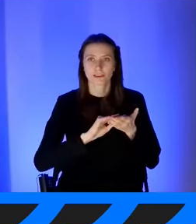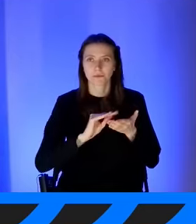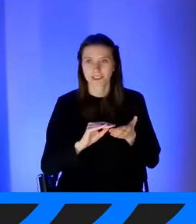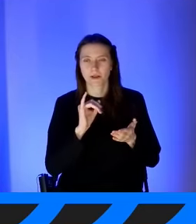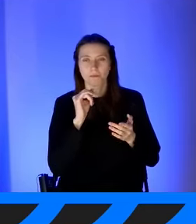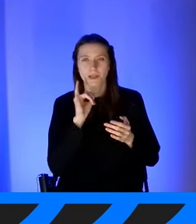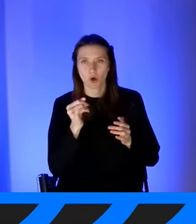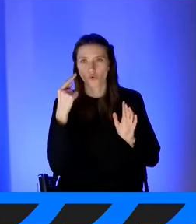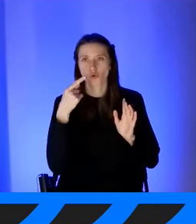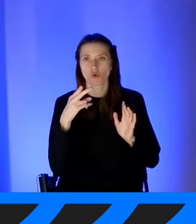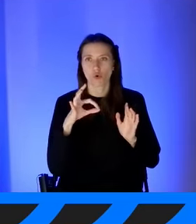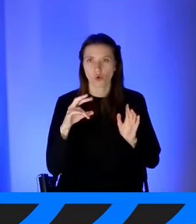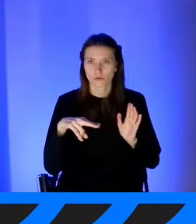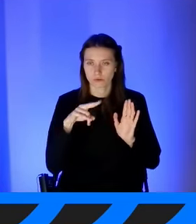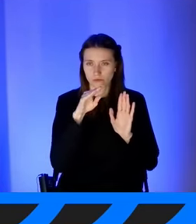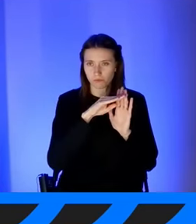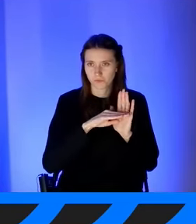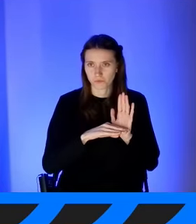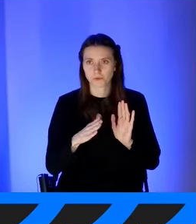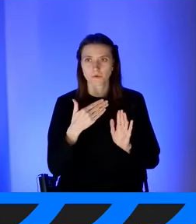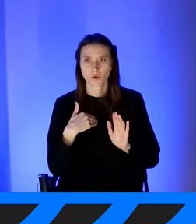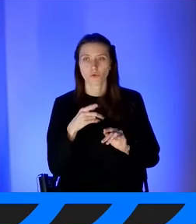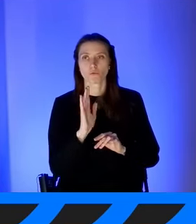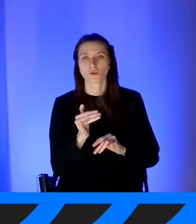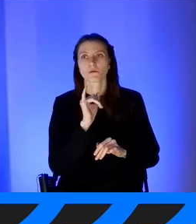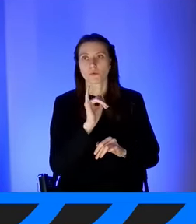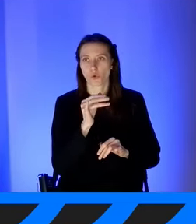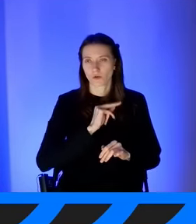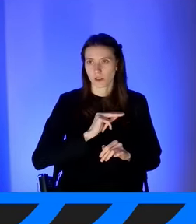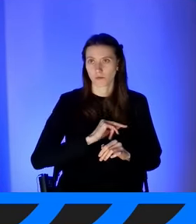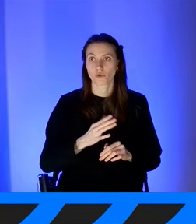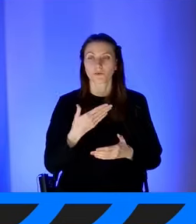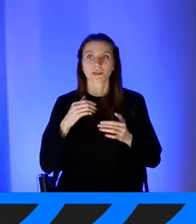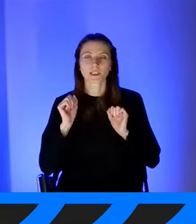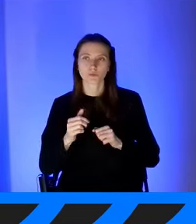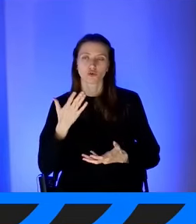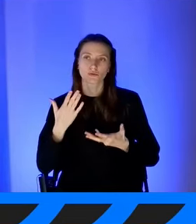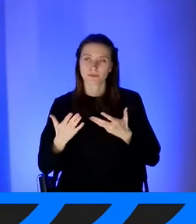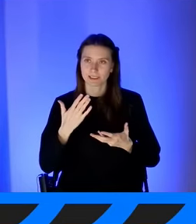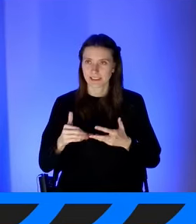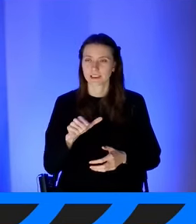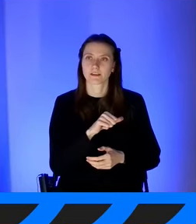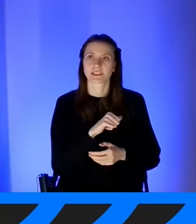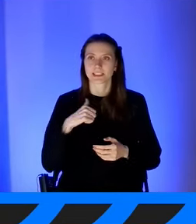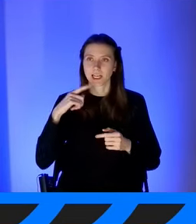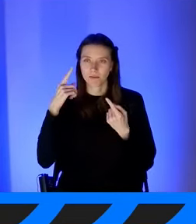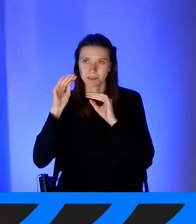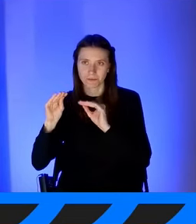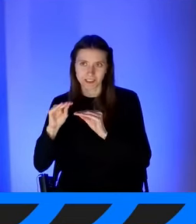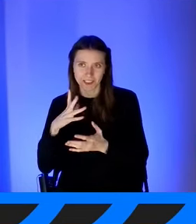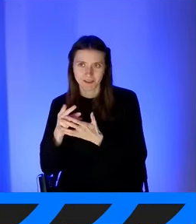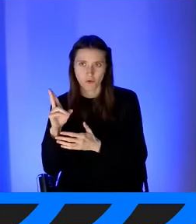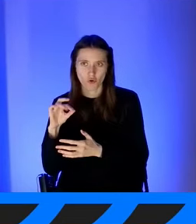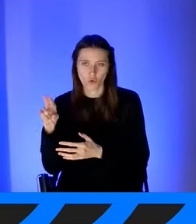старались это ускорить. То есть мы либо должны взять и переписать вместо него, либо как бы научиться там, не знаю, через LLM его проект пересобирать, чтобы то же самое,